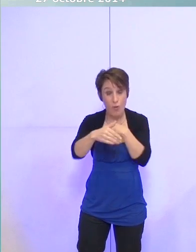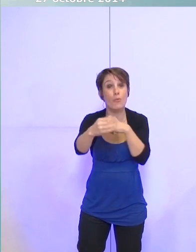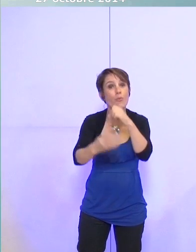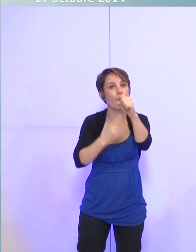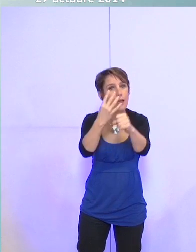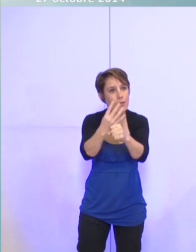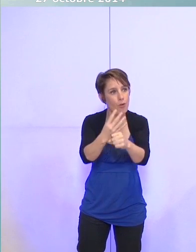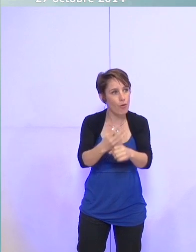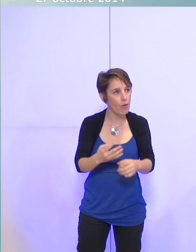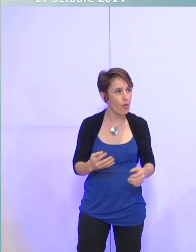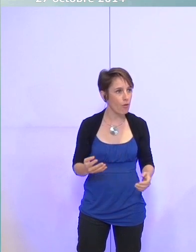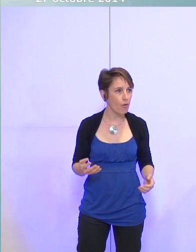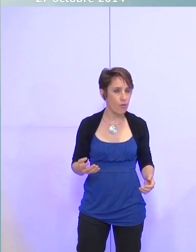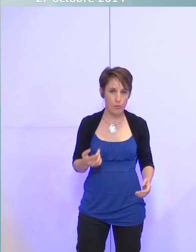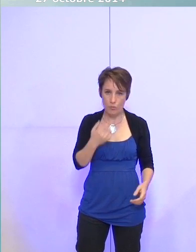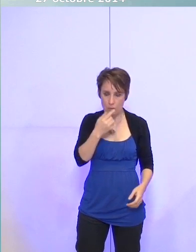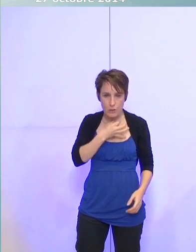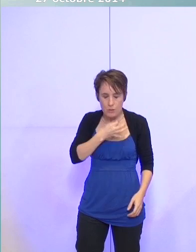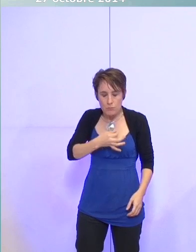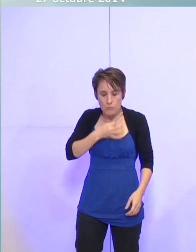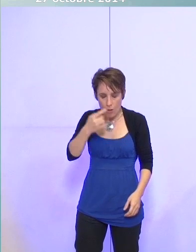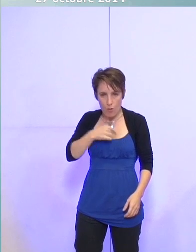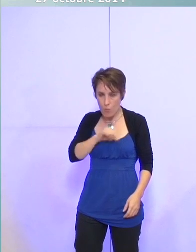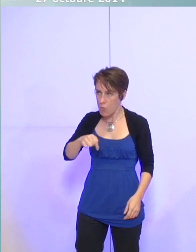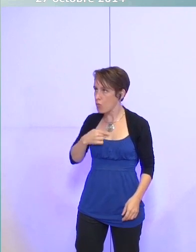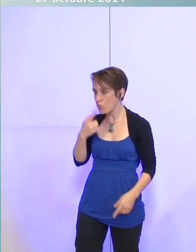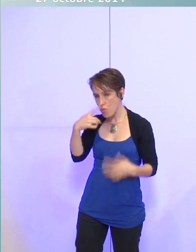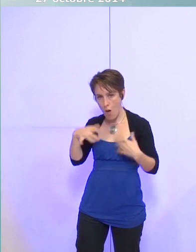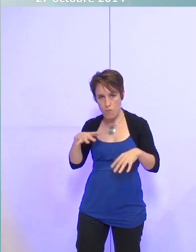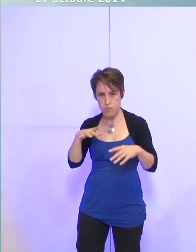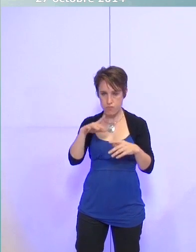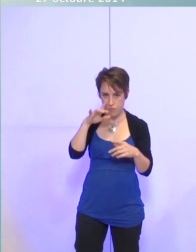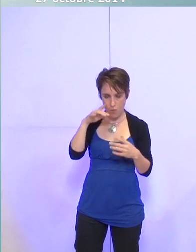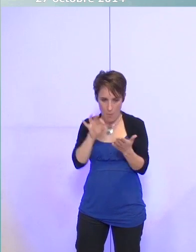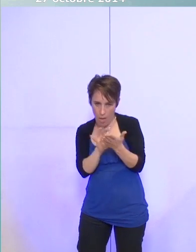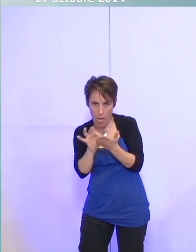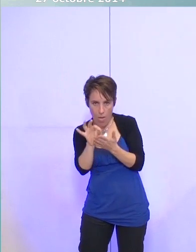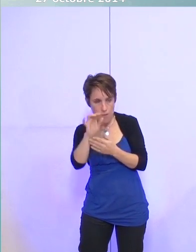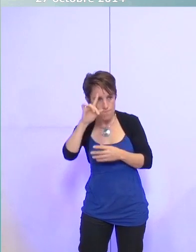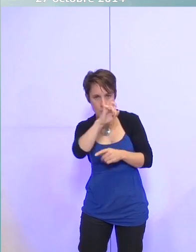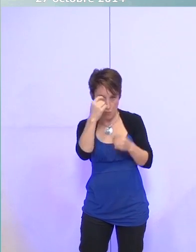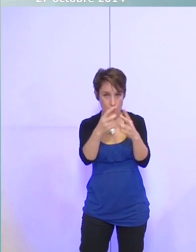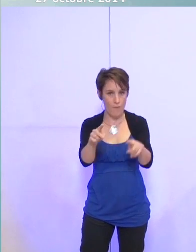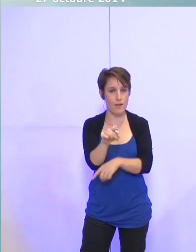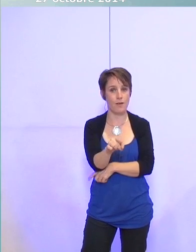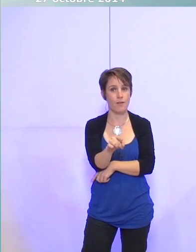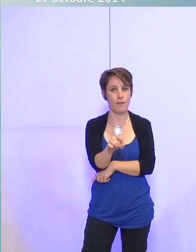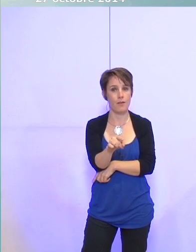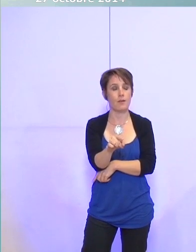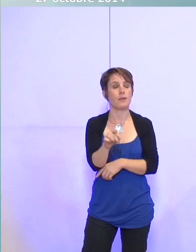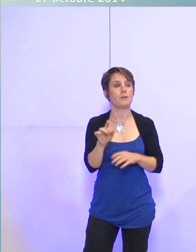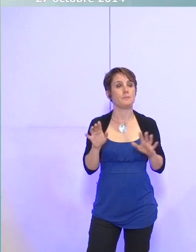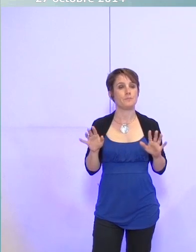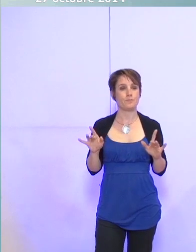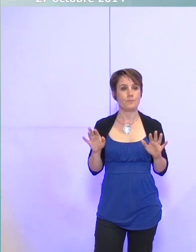partir de 2017, représente un enjeu fondamental pour la capacité de la ville. Et je porte là, en portant ce message,